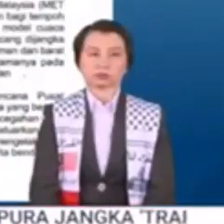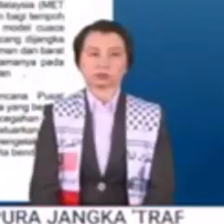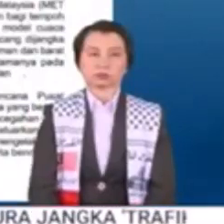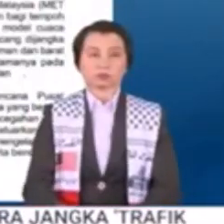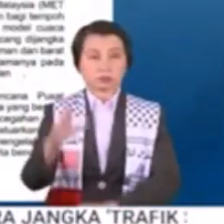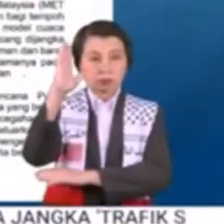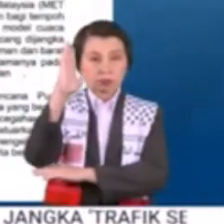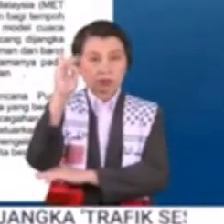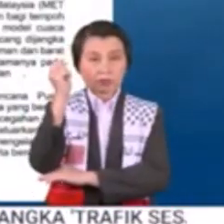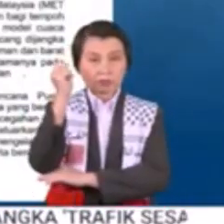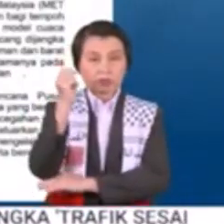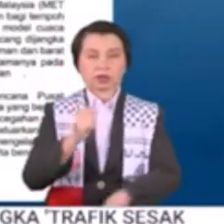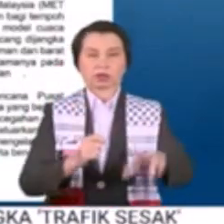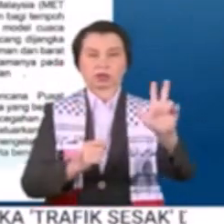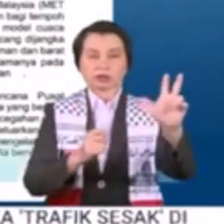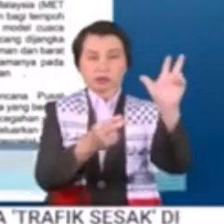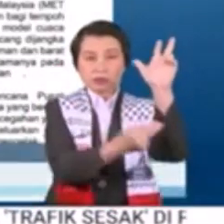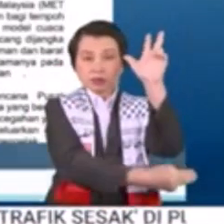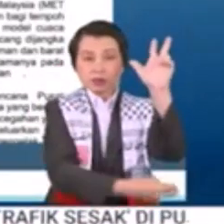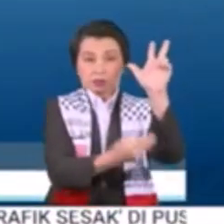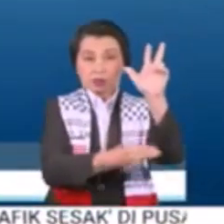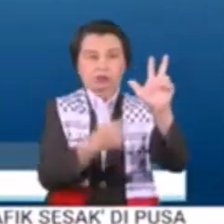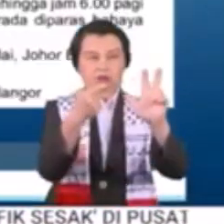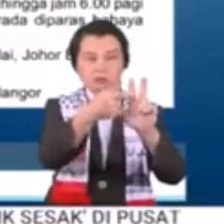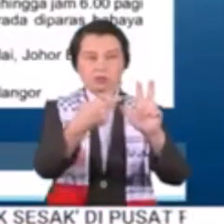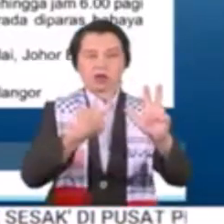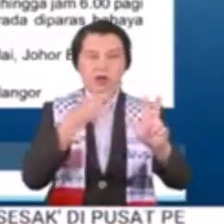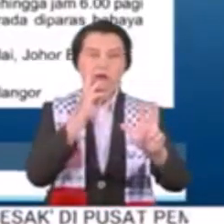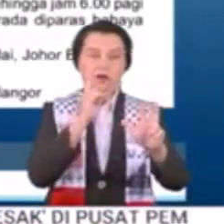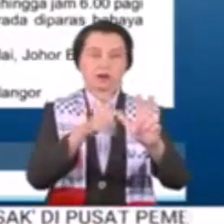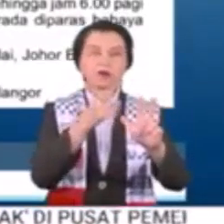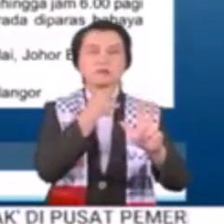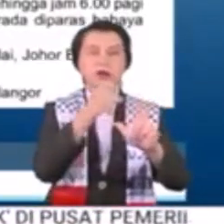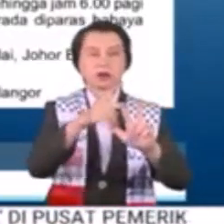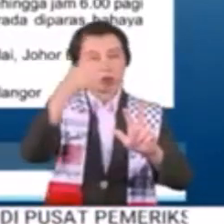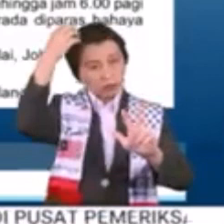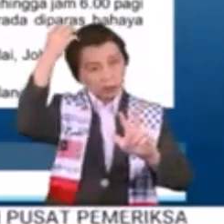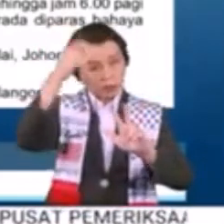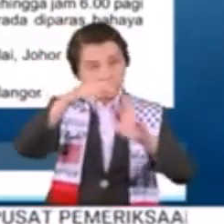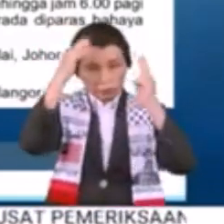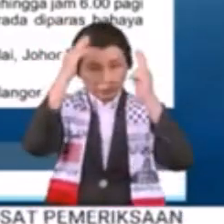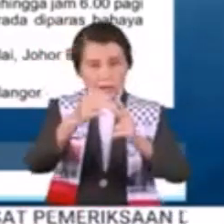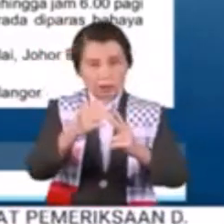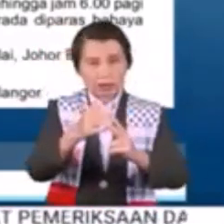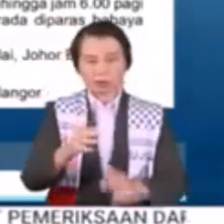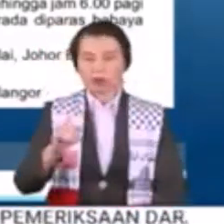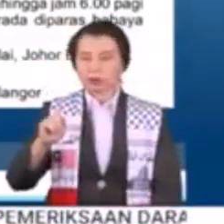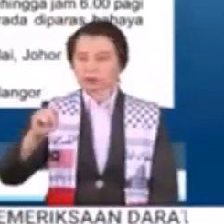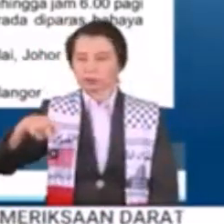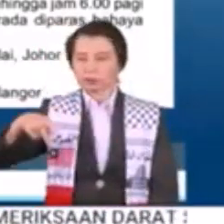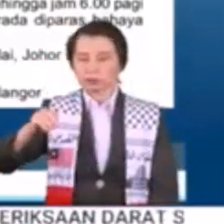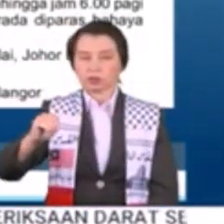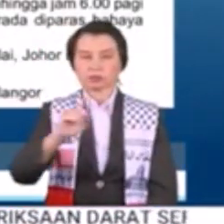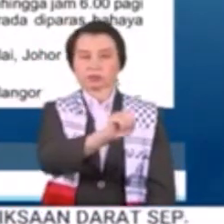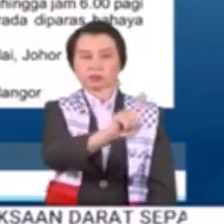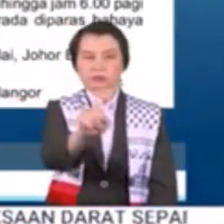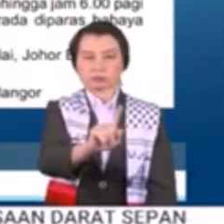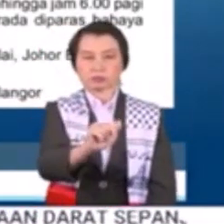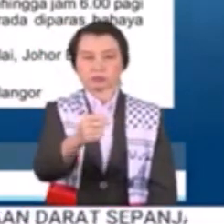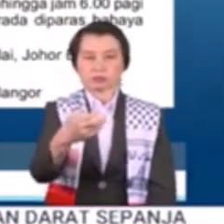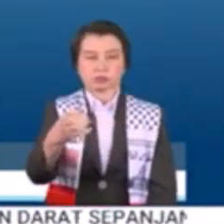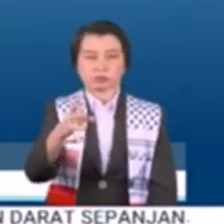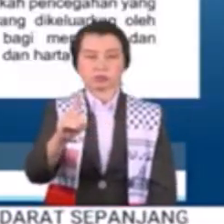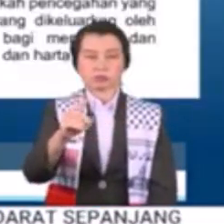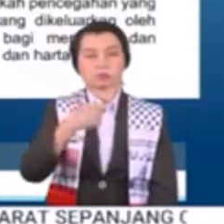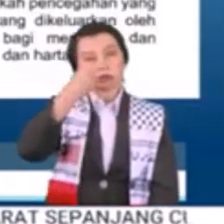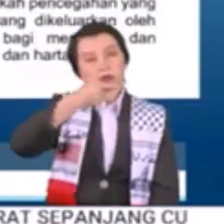setakat tengah hari tadi tiga buah Negeri masih mengalami banjir itu perak Selangor dan Pahang timbalan Perdana Menteri Datuk Seri dr Ahmad Zahid Hamidi dalam